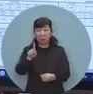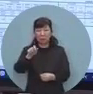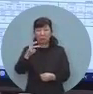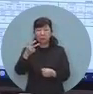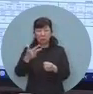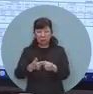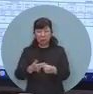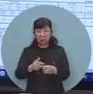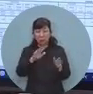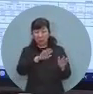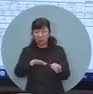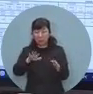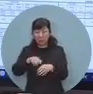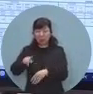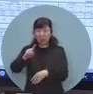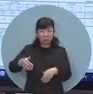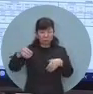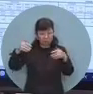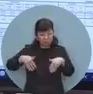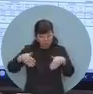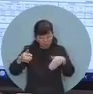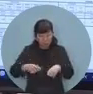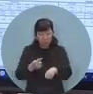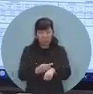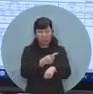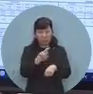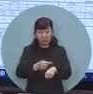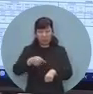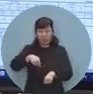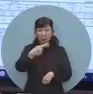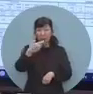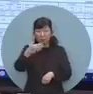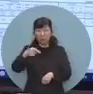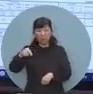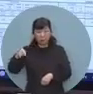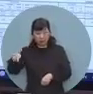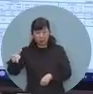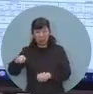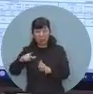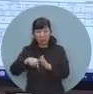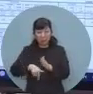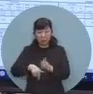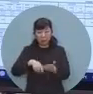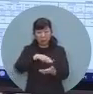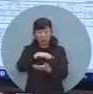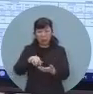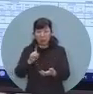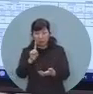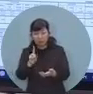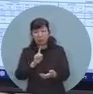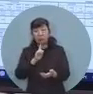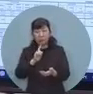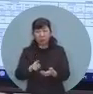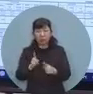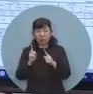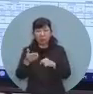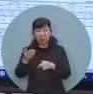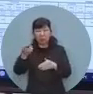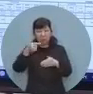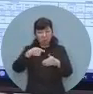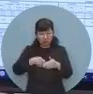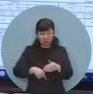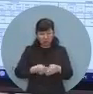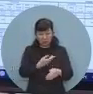台風19号の5雨この時時間最大雨量は109mmですでこの時どんな被害が起きたのかなと言うと練馬区内の